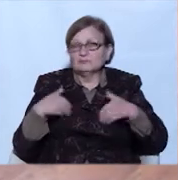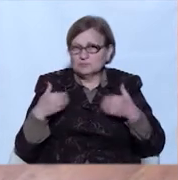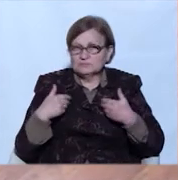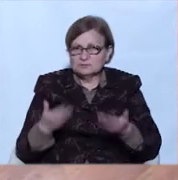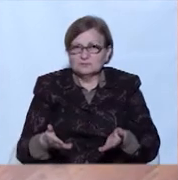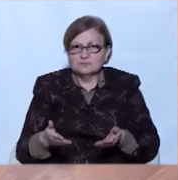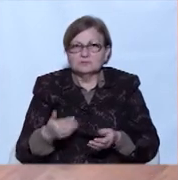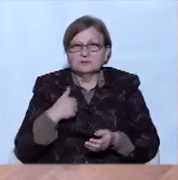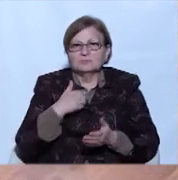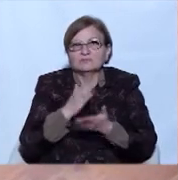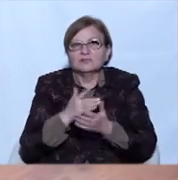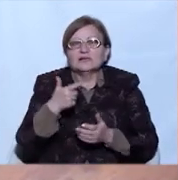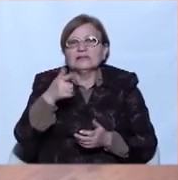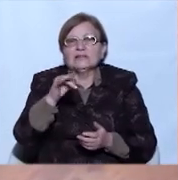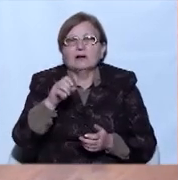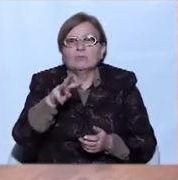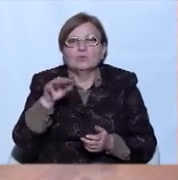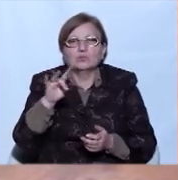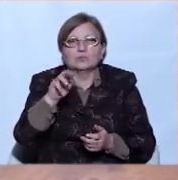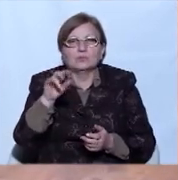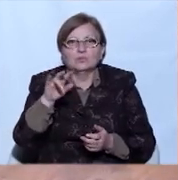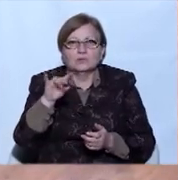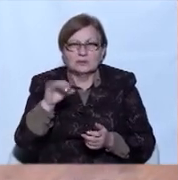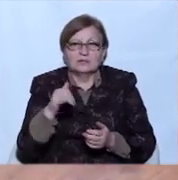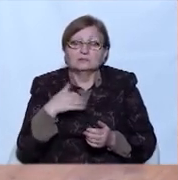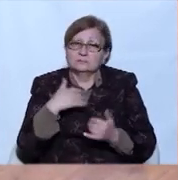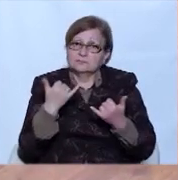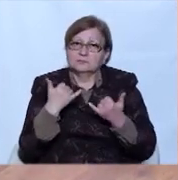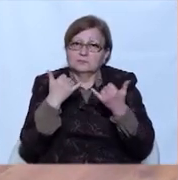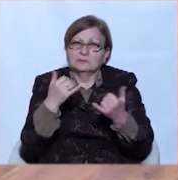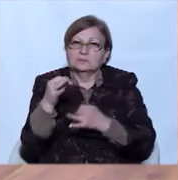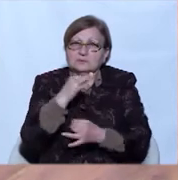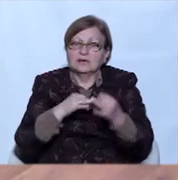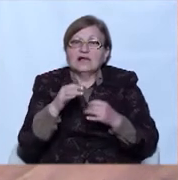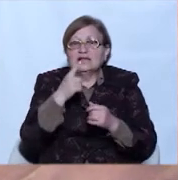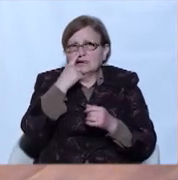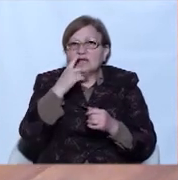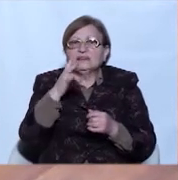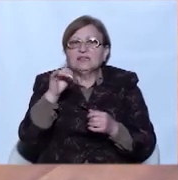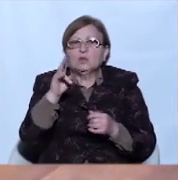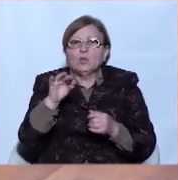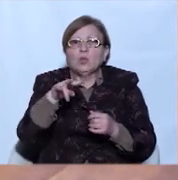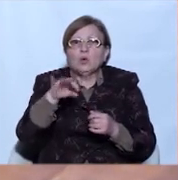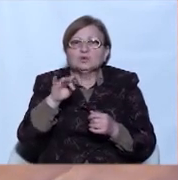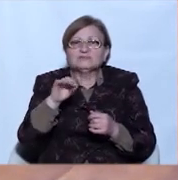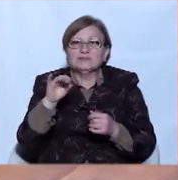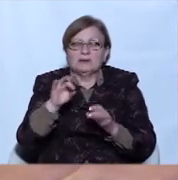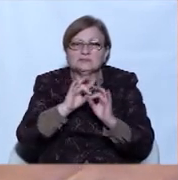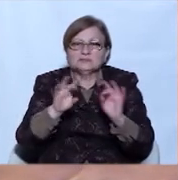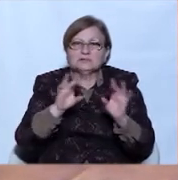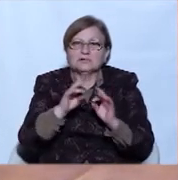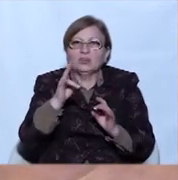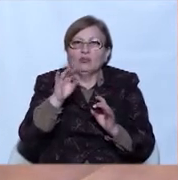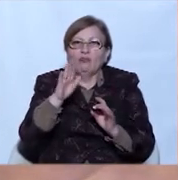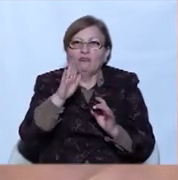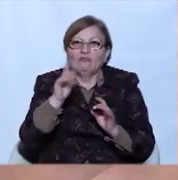მოგესალმებით. მე გახლავართ გია მორღულია. დღეს თქვენთვის ვილაპარაკებ ნიკოლ ორტკიფანიძის ნოველაზე